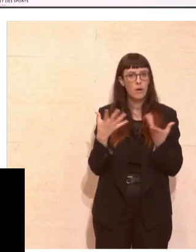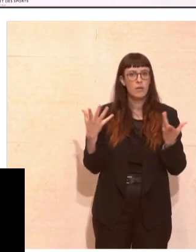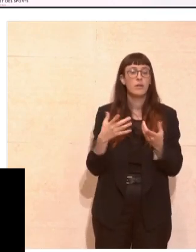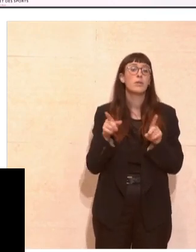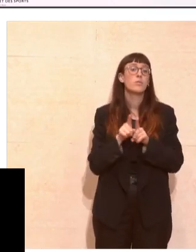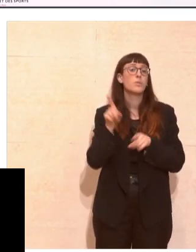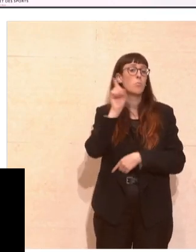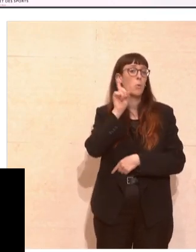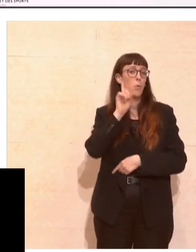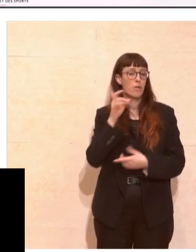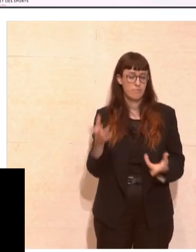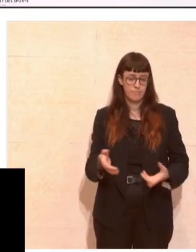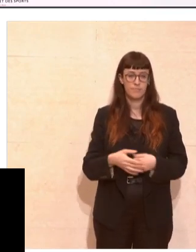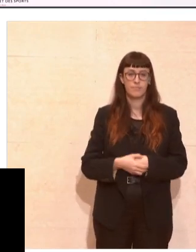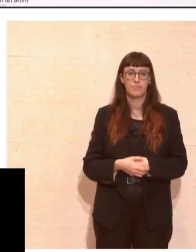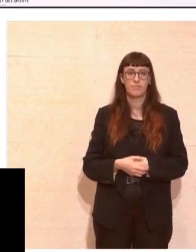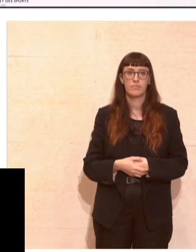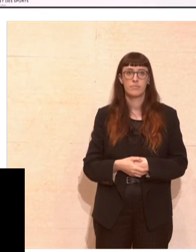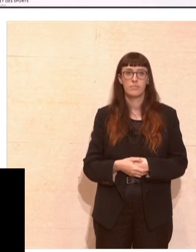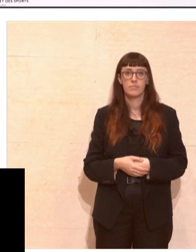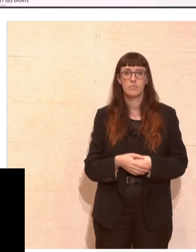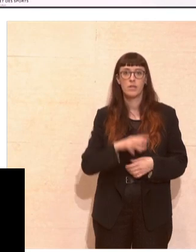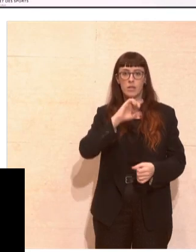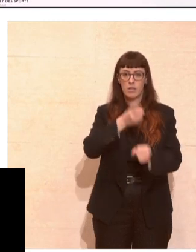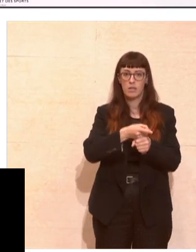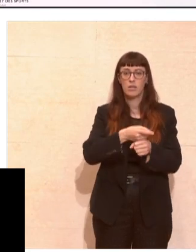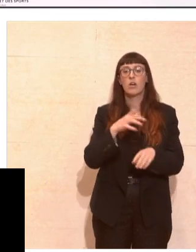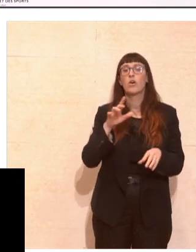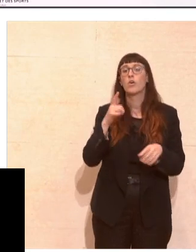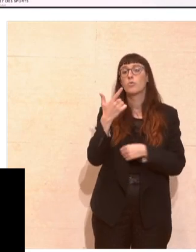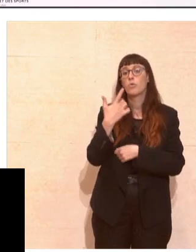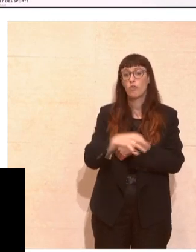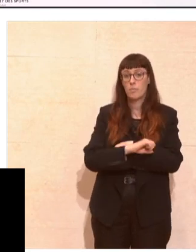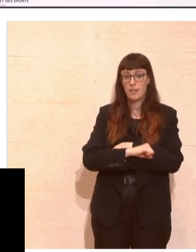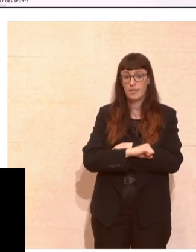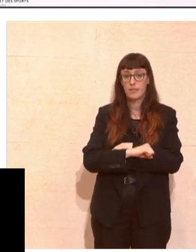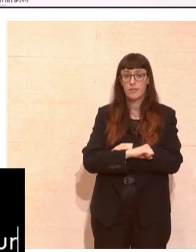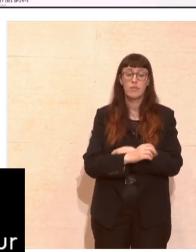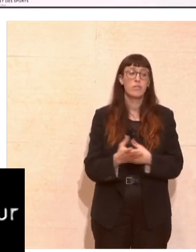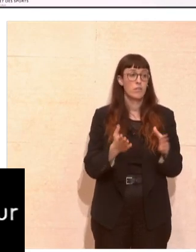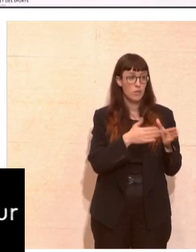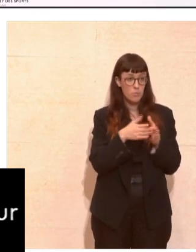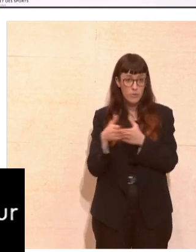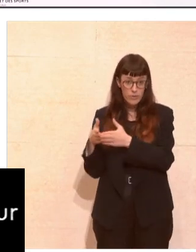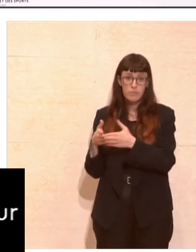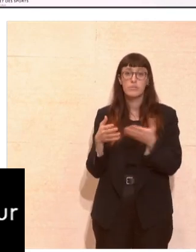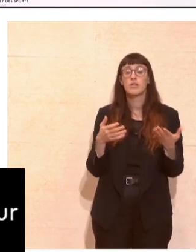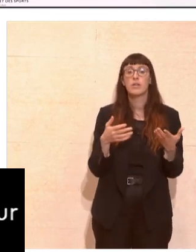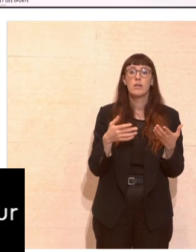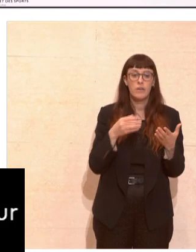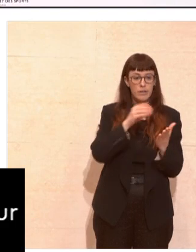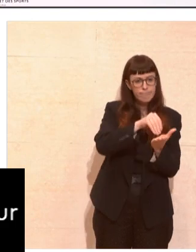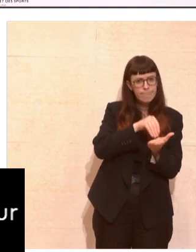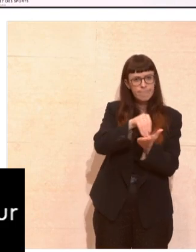projet. Ensuite, pendant 2 semaines, on leur a donné des actimètres et on leur a demandé de remplir un agenda de sommeil pour voir leur